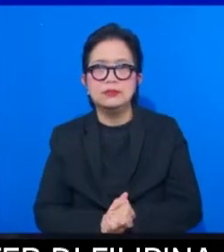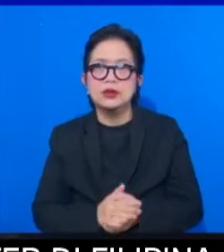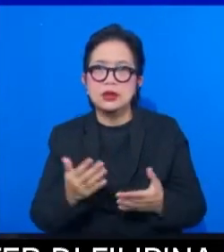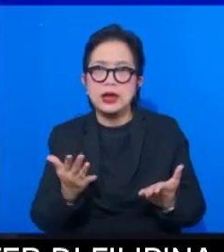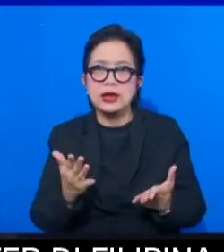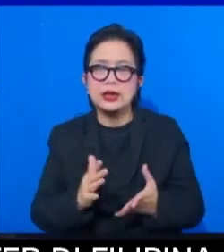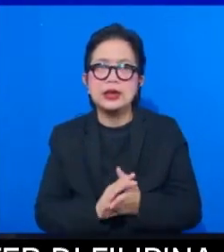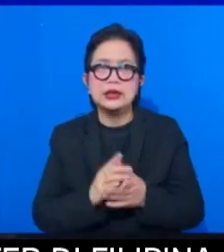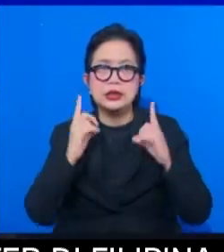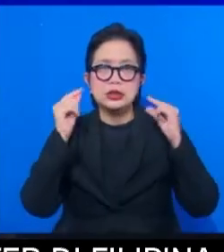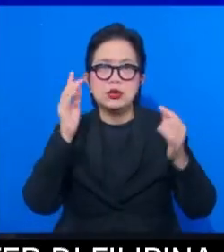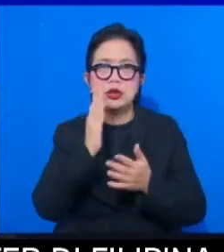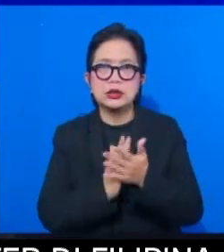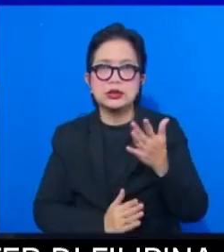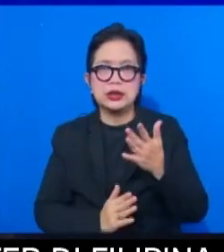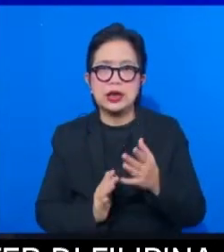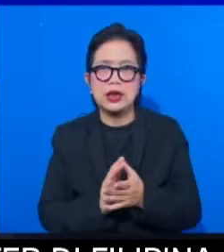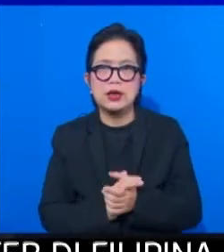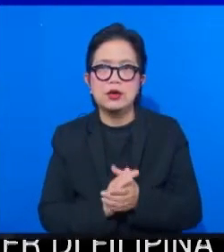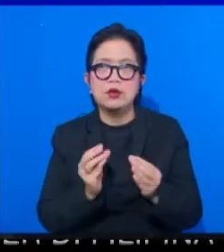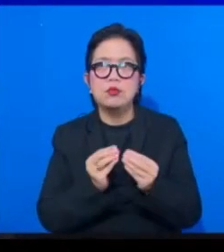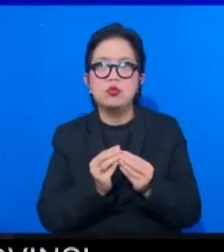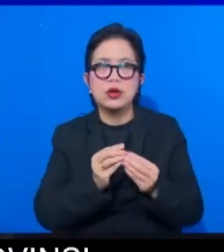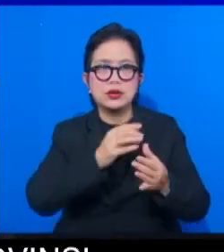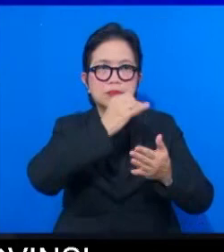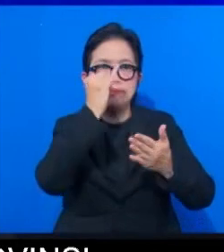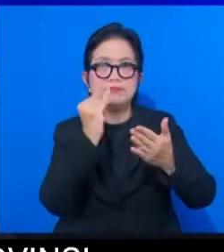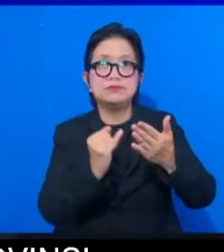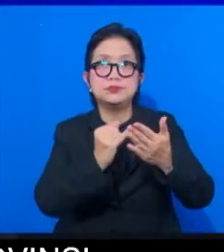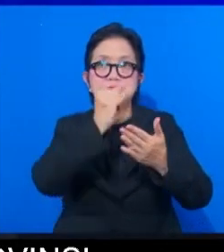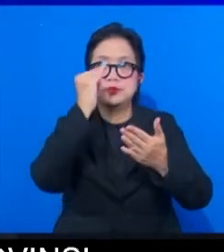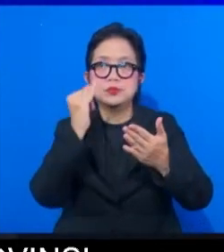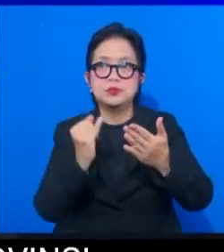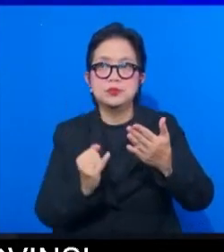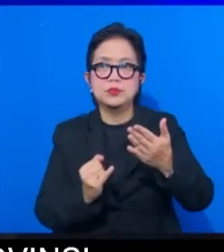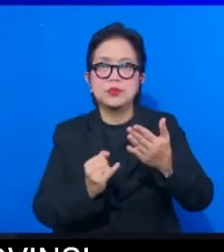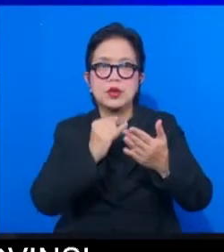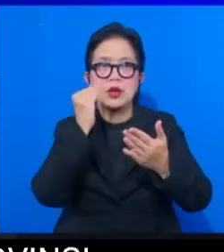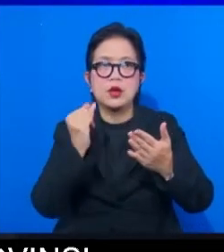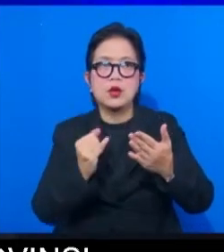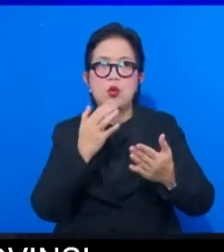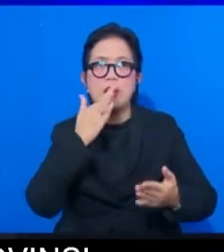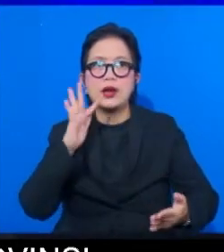batik yang sudah ada sejak 1950-an dan tetap eksis menggunakan bahan pewarna alami.